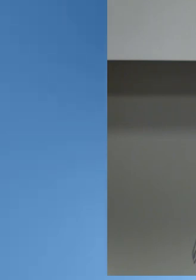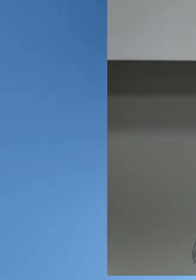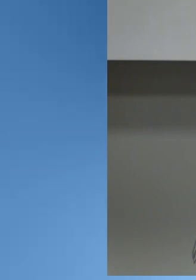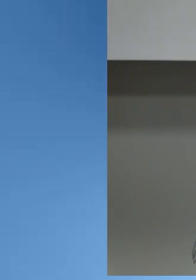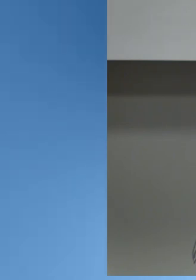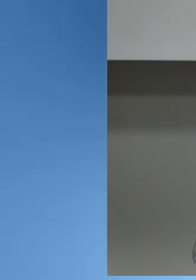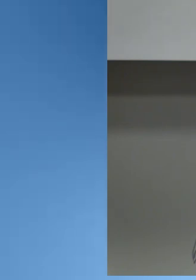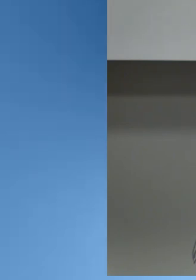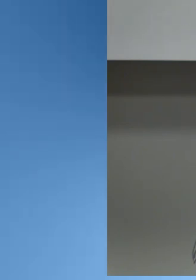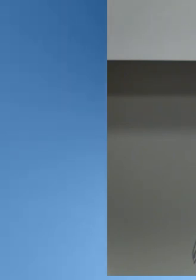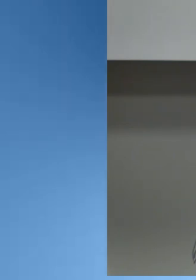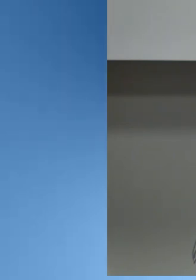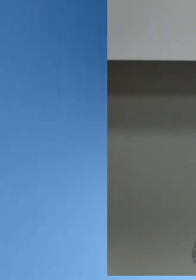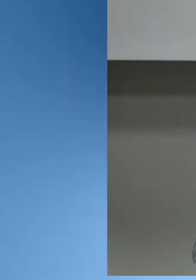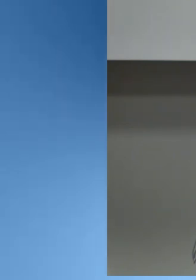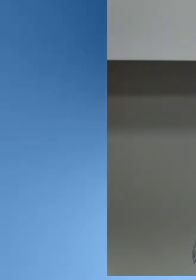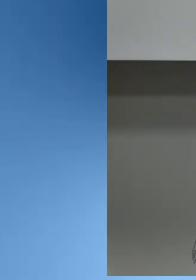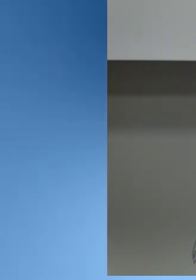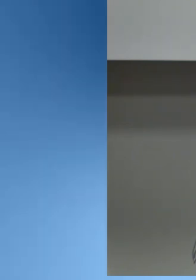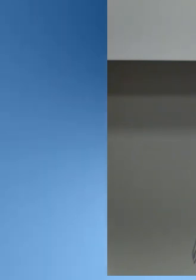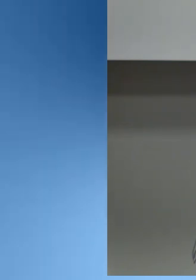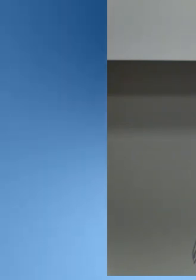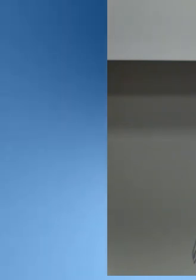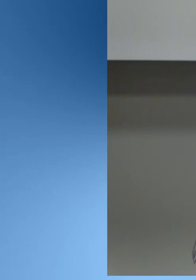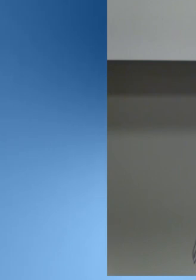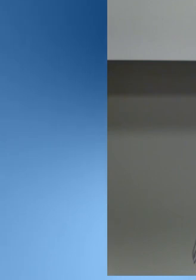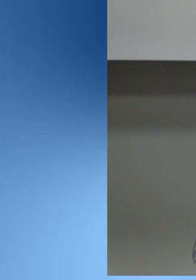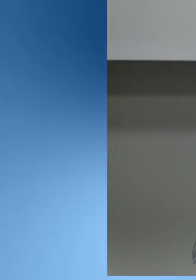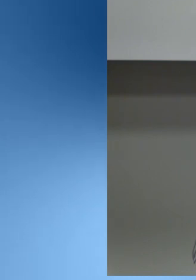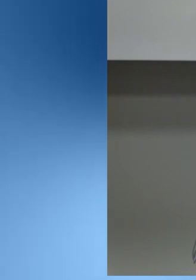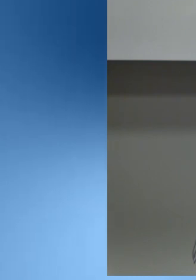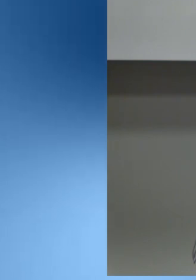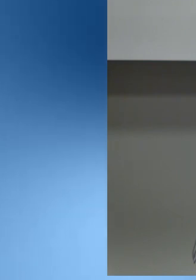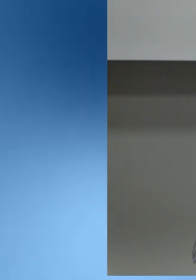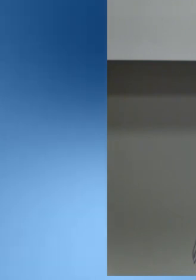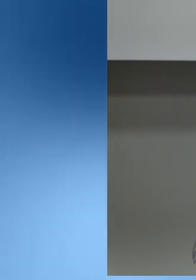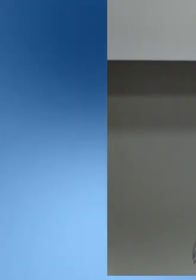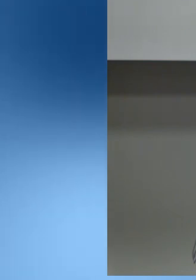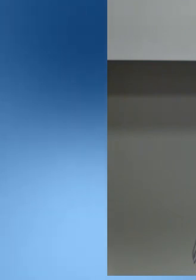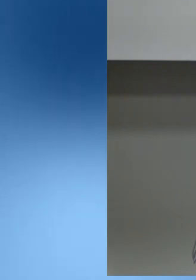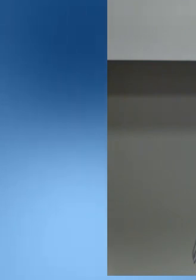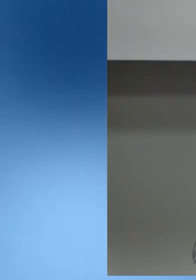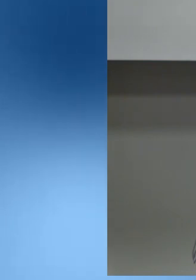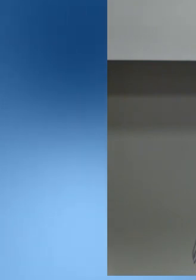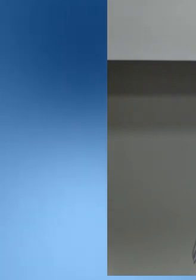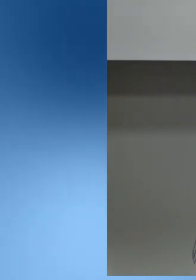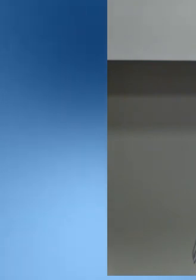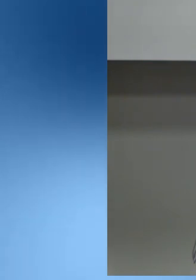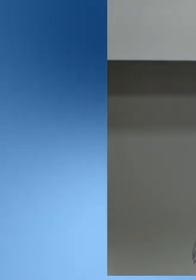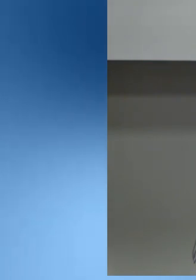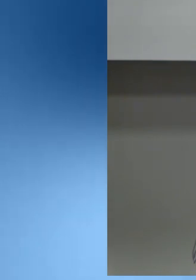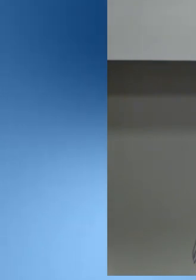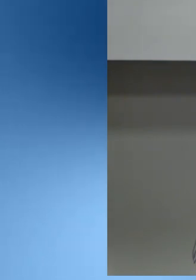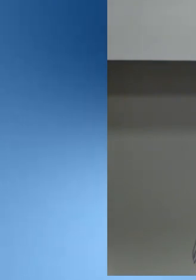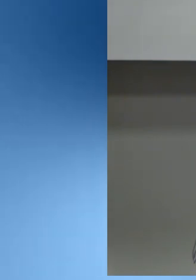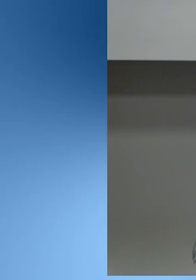l'offre il nous faut également désigner un représentant à l'Assemblée Générale euh j'ai oublié qui